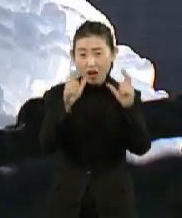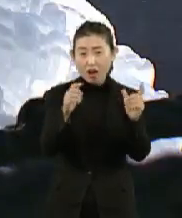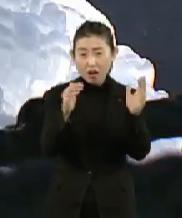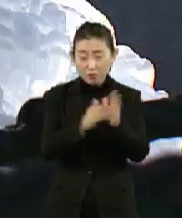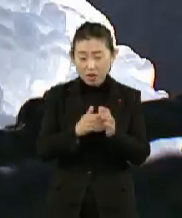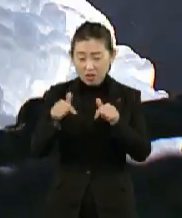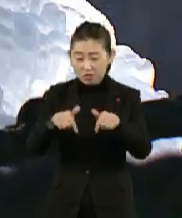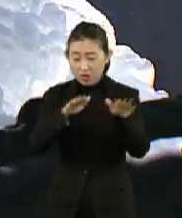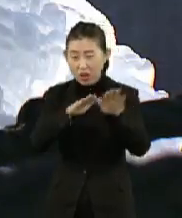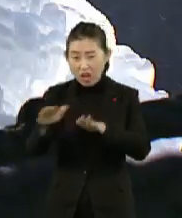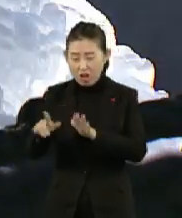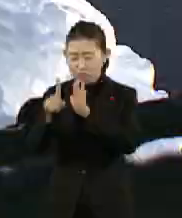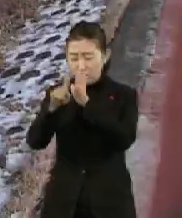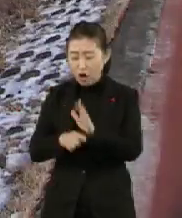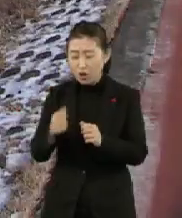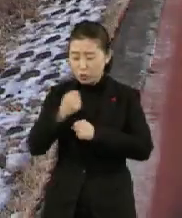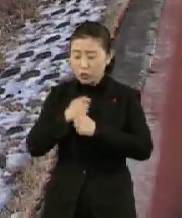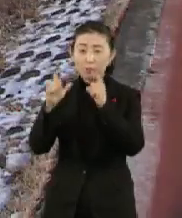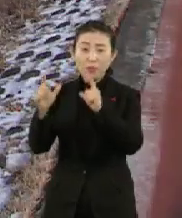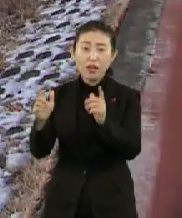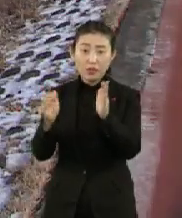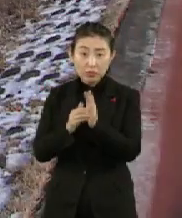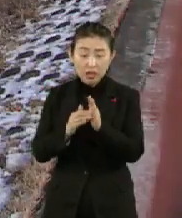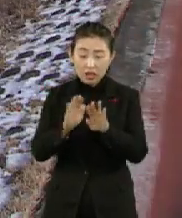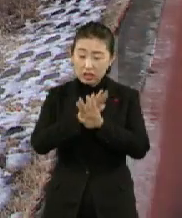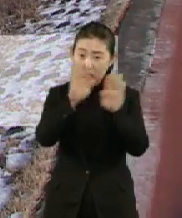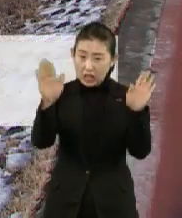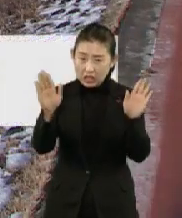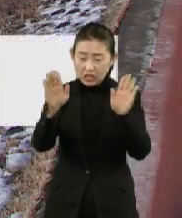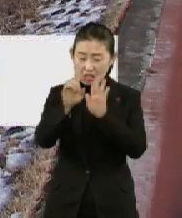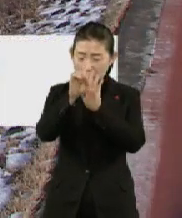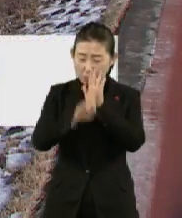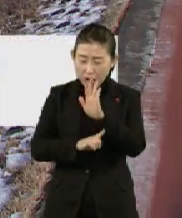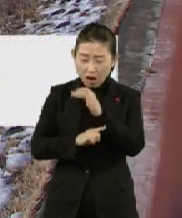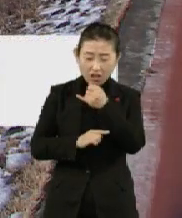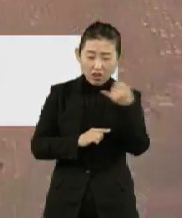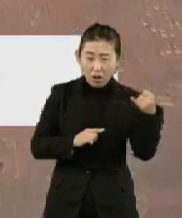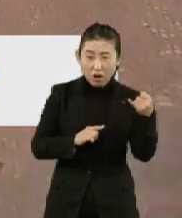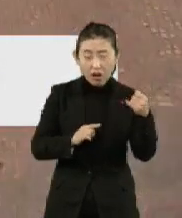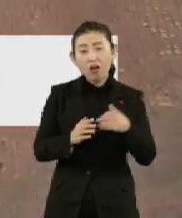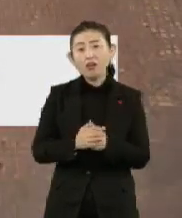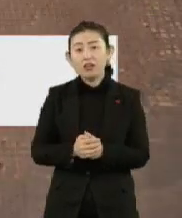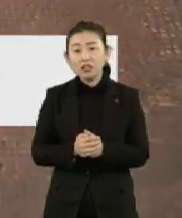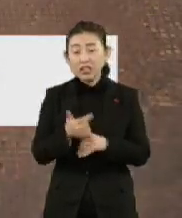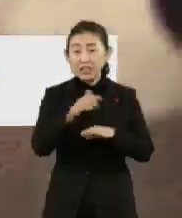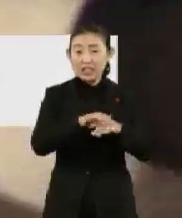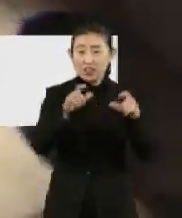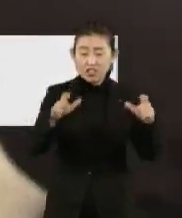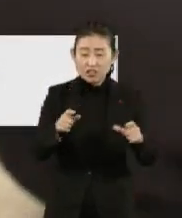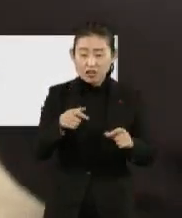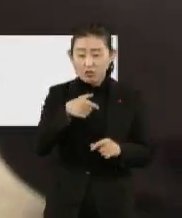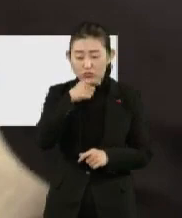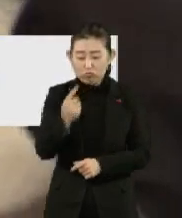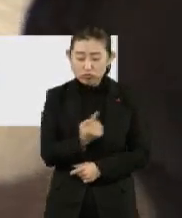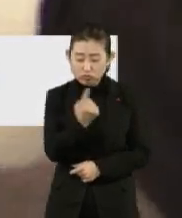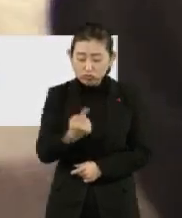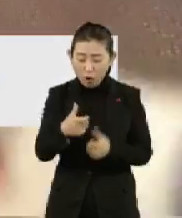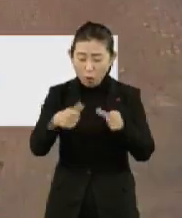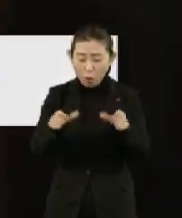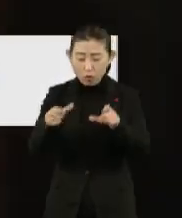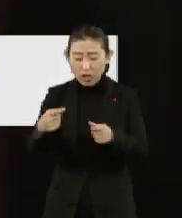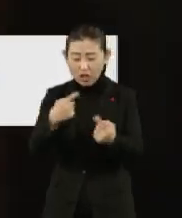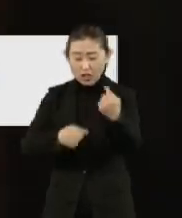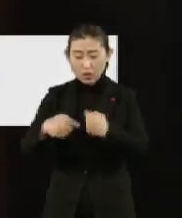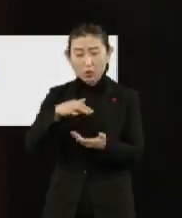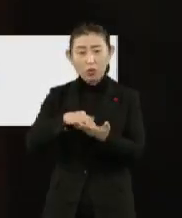지역은 한파 주의보가 내려졌습니다. 한낮에도 영하권의 강추위가 기승을 부리면서 대전에서 수도 동파 신고만